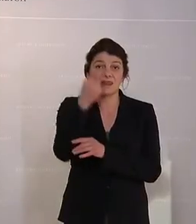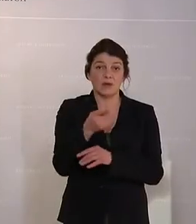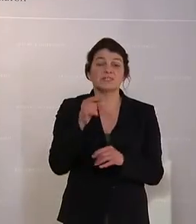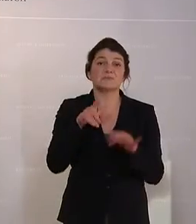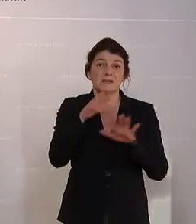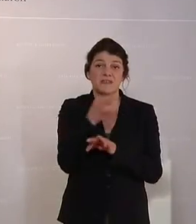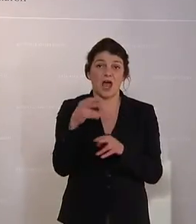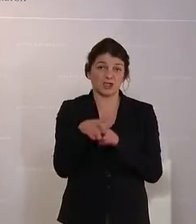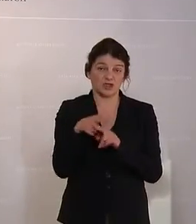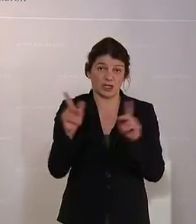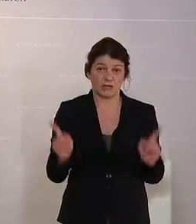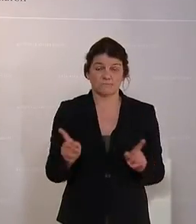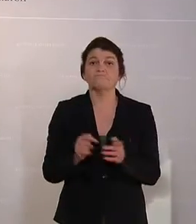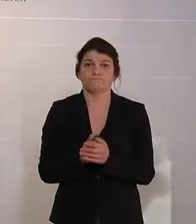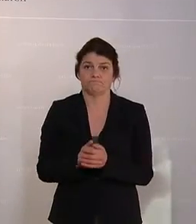7-Tage-Schnitt.